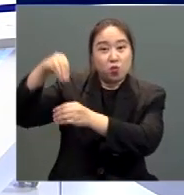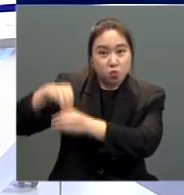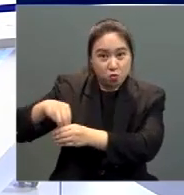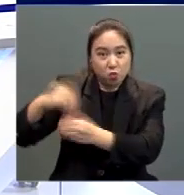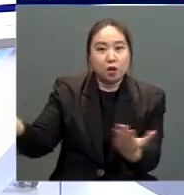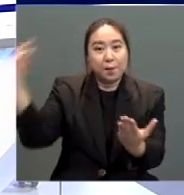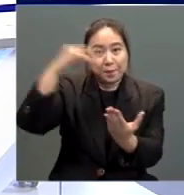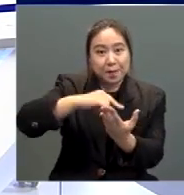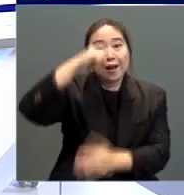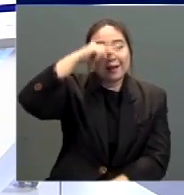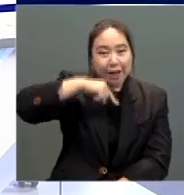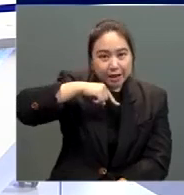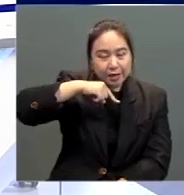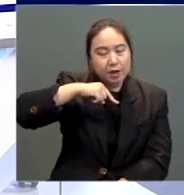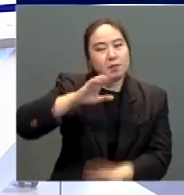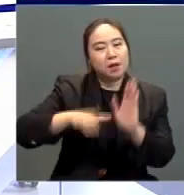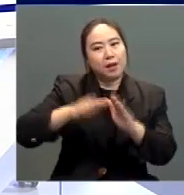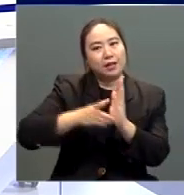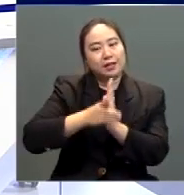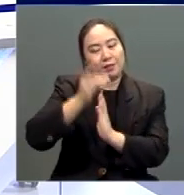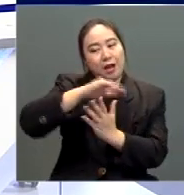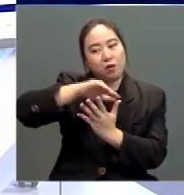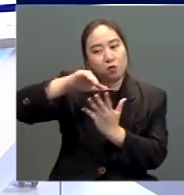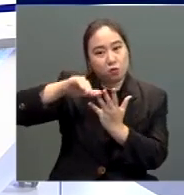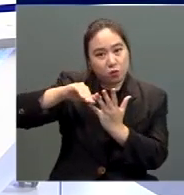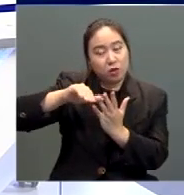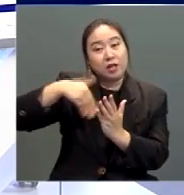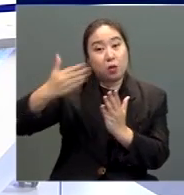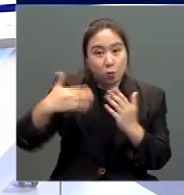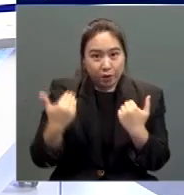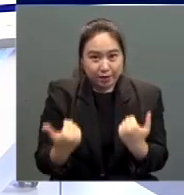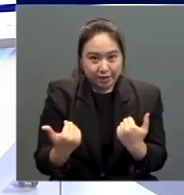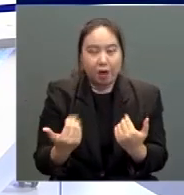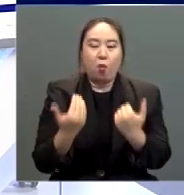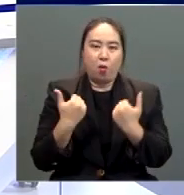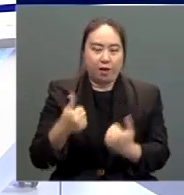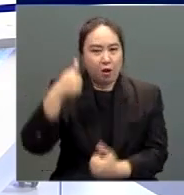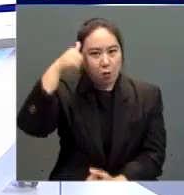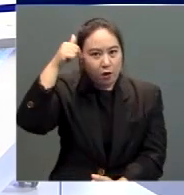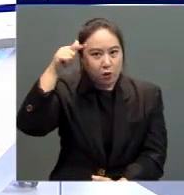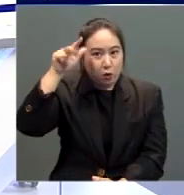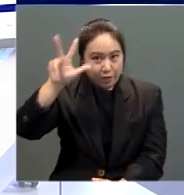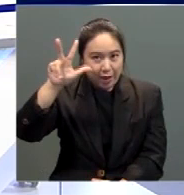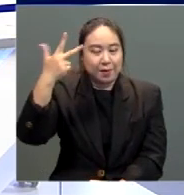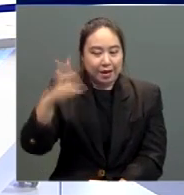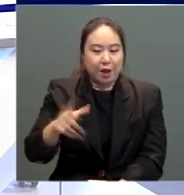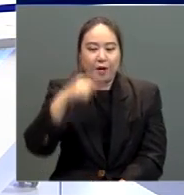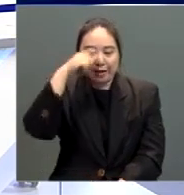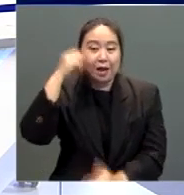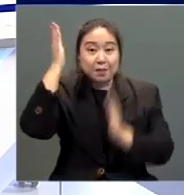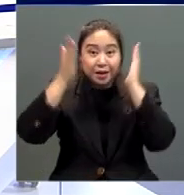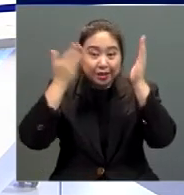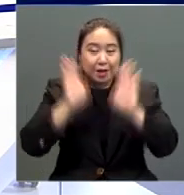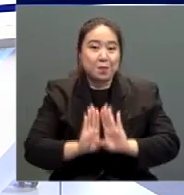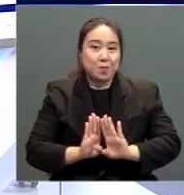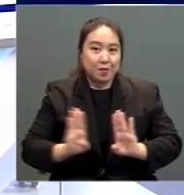างเข้ามาในประเทศไทยในช่วงสุดสัปดาห์จนถึงวันนี้วันนี้ถือว่าเป็นวันที่3แล้วนะคะหลังจากที่เขาเปิดด่านชายแดนไทยมาเลเซียแ